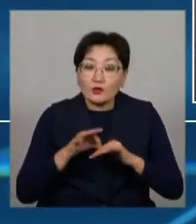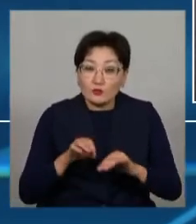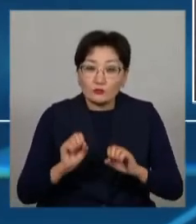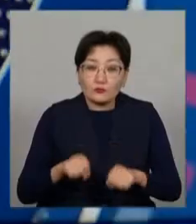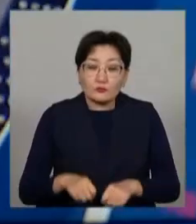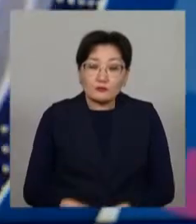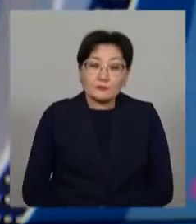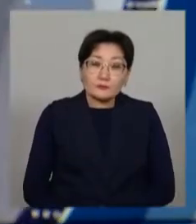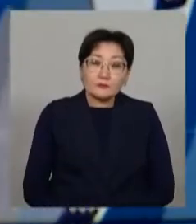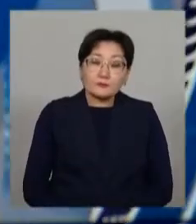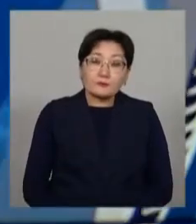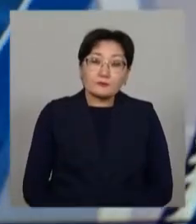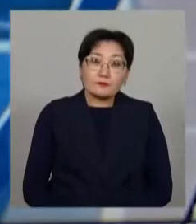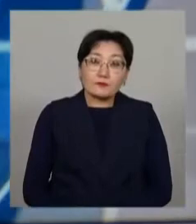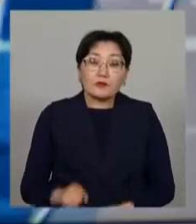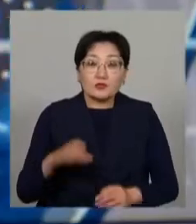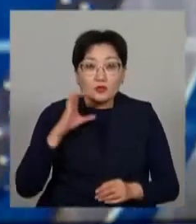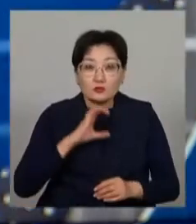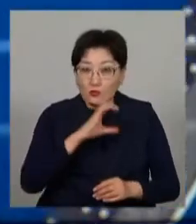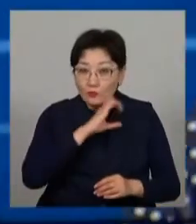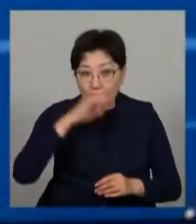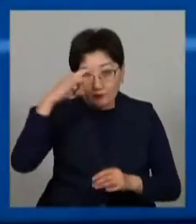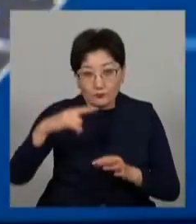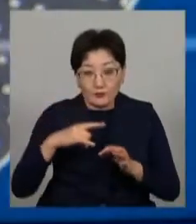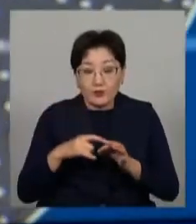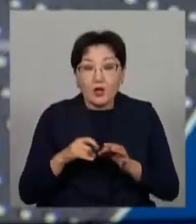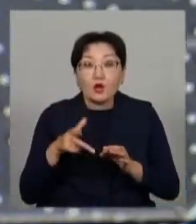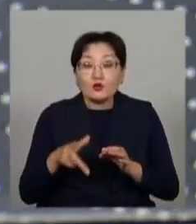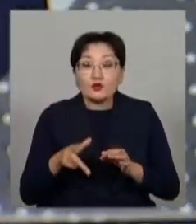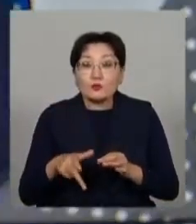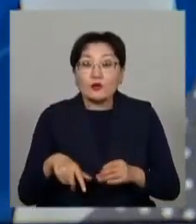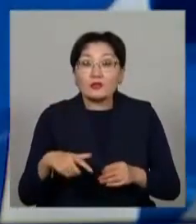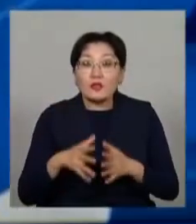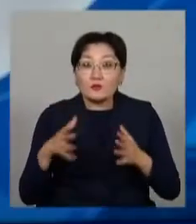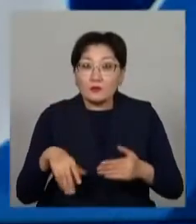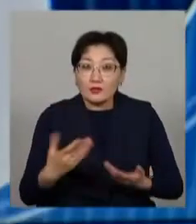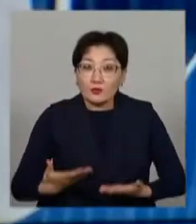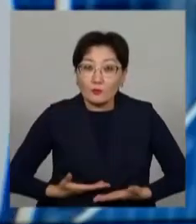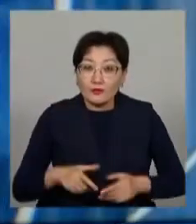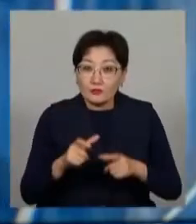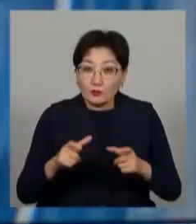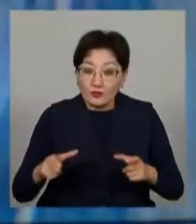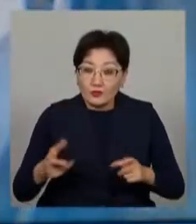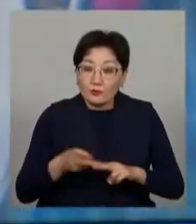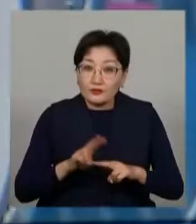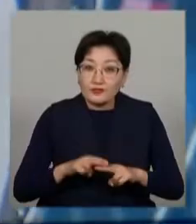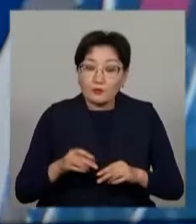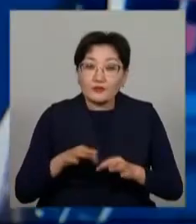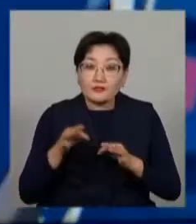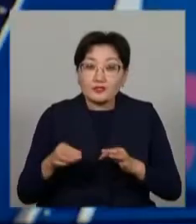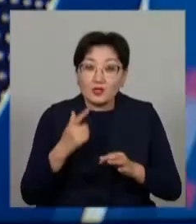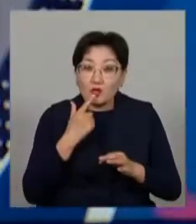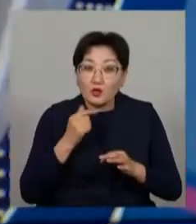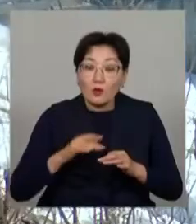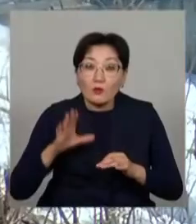мүмкін. Ал солтүстік Қазақстанда 3000-нан астам адам тұратын 79 елді мекенді су басу қаупі бар. Осыған орай облыста қызыл